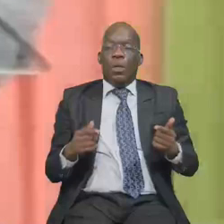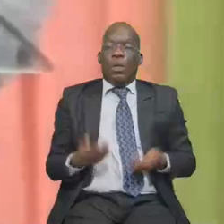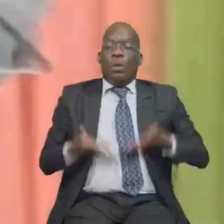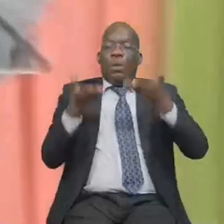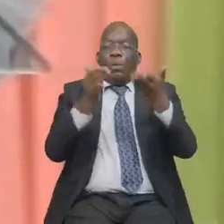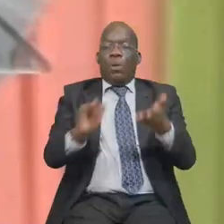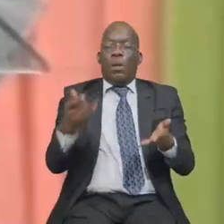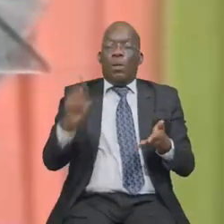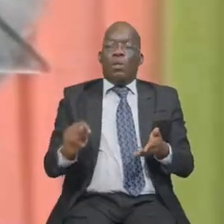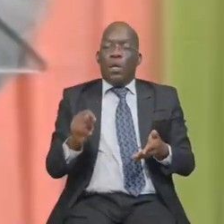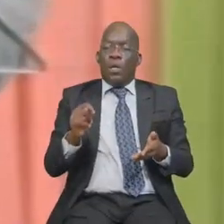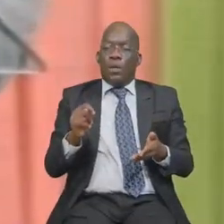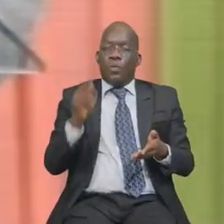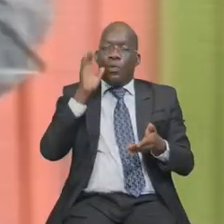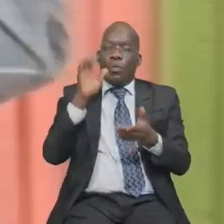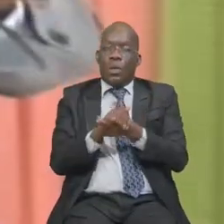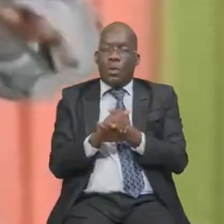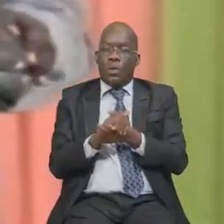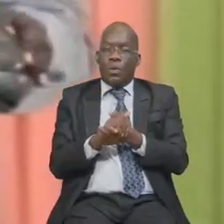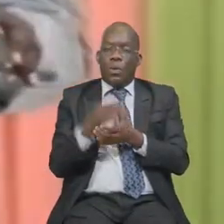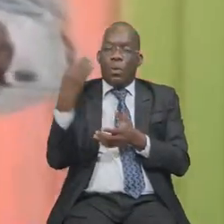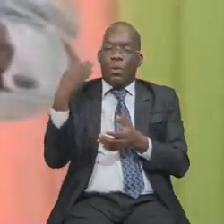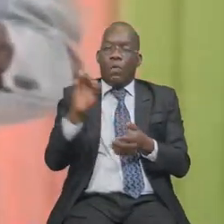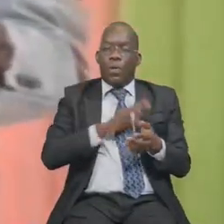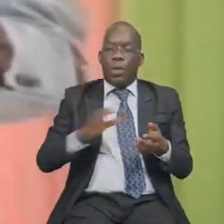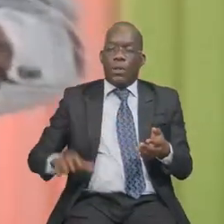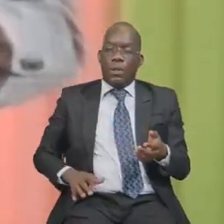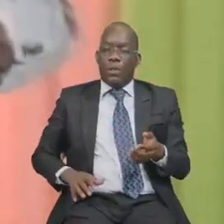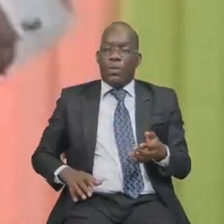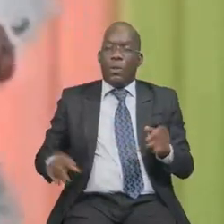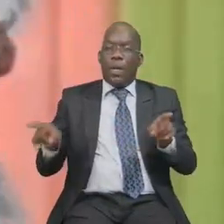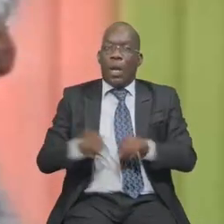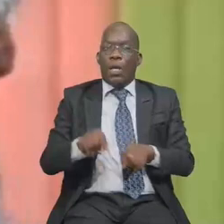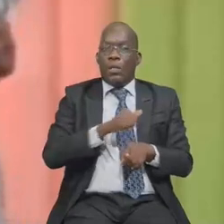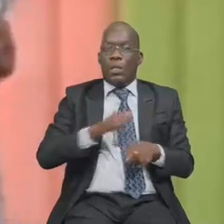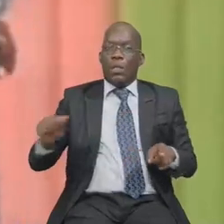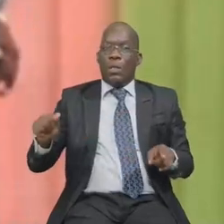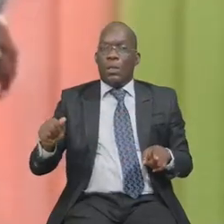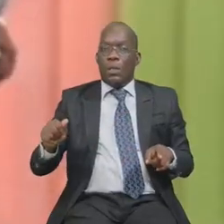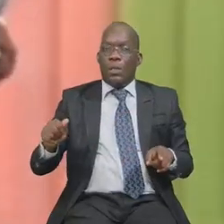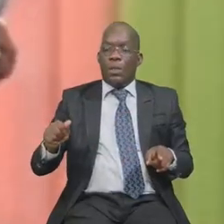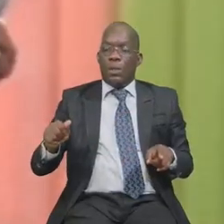présentant l'épouse à Christ comme une vierge chaste.